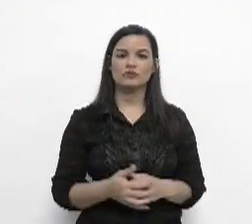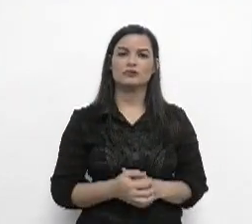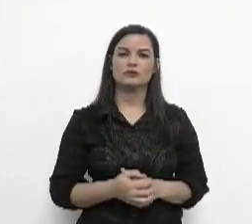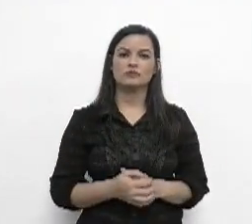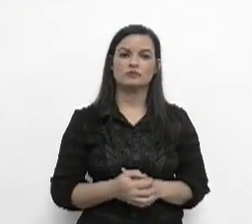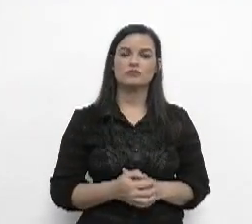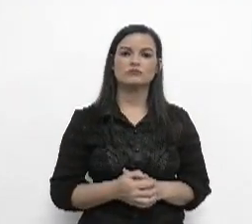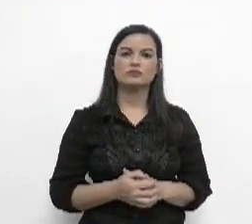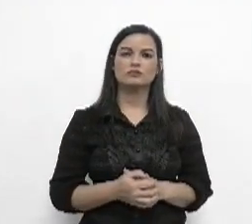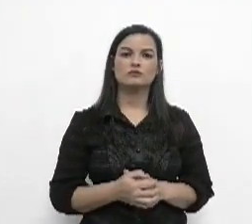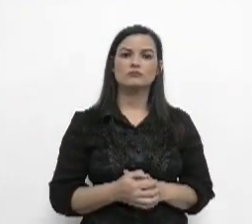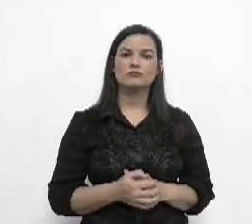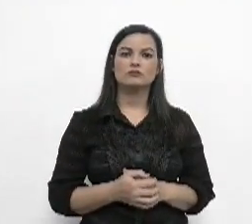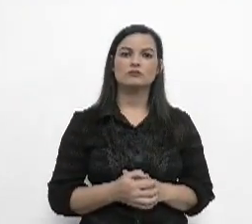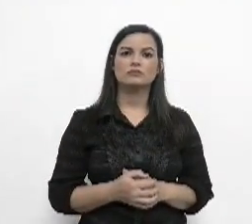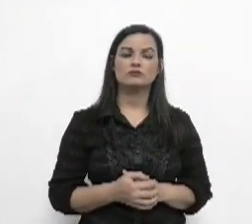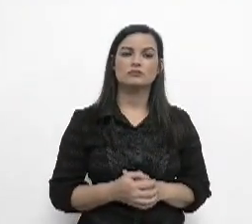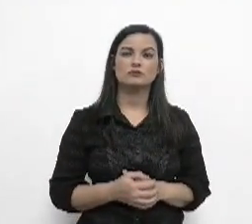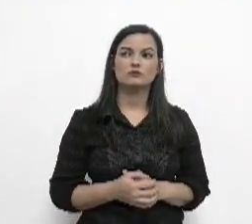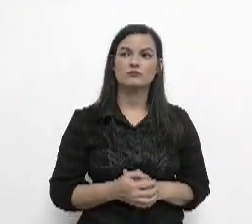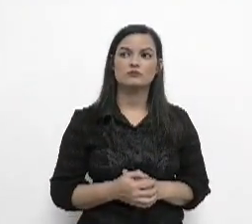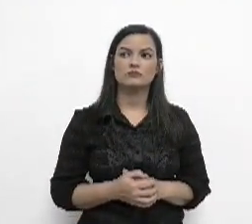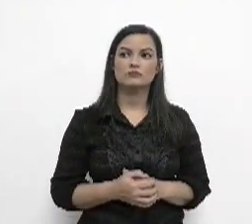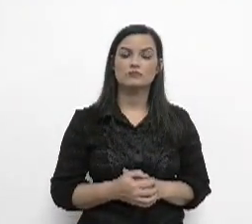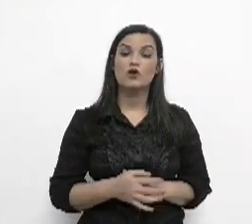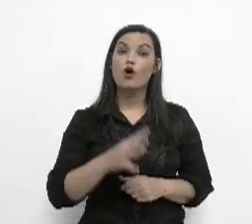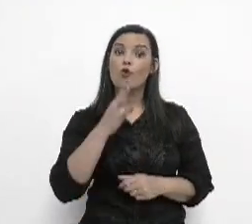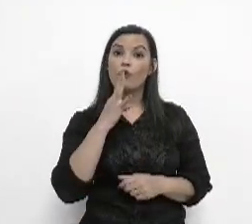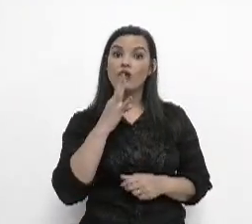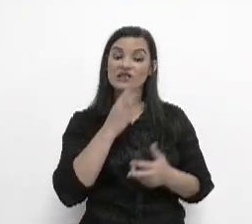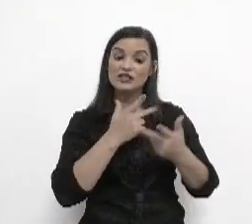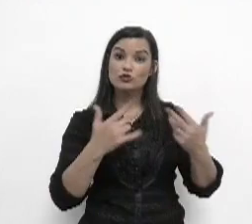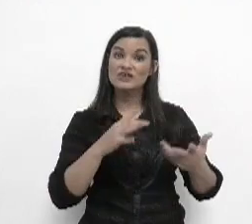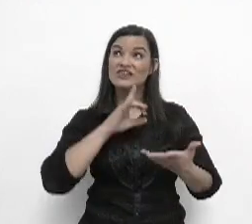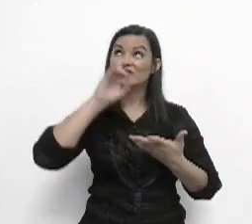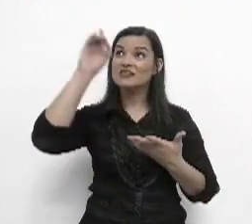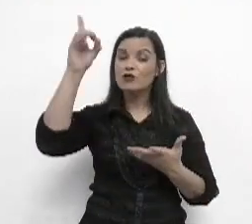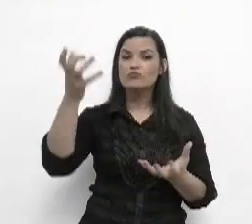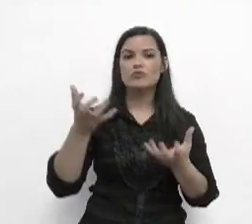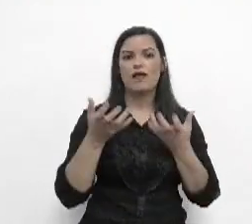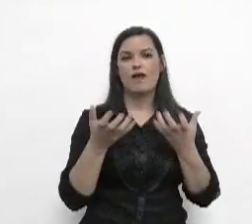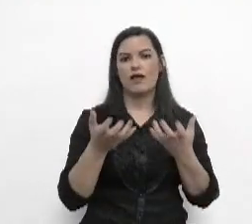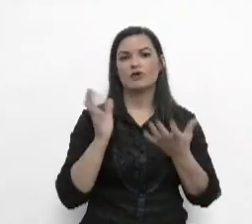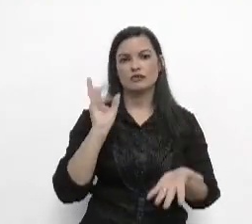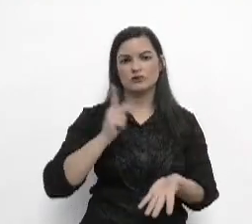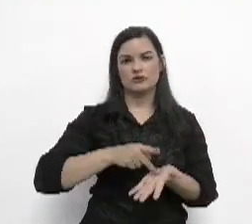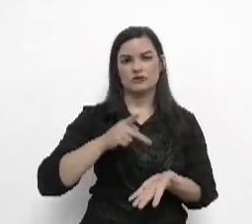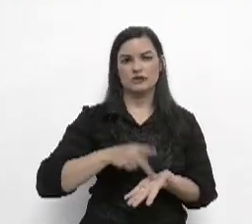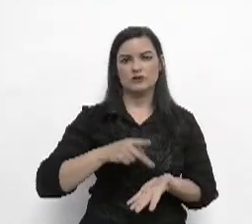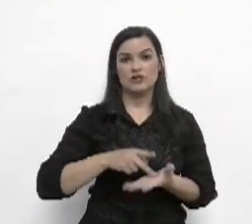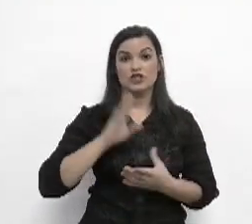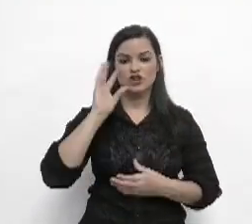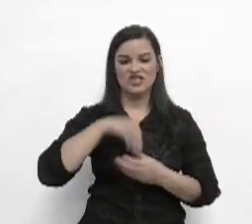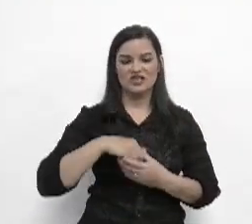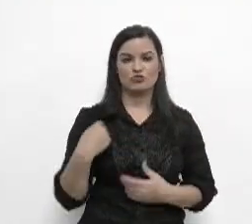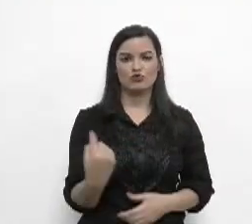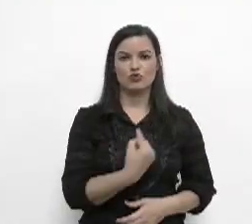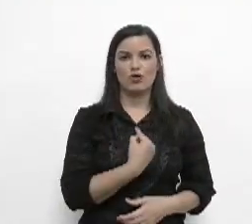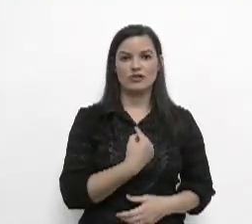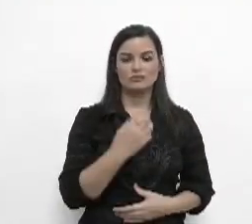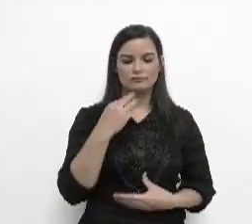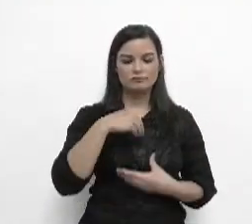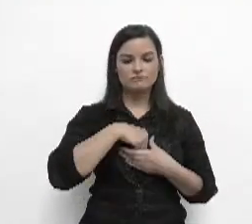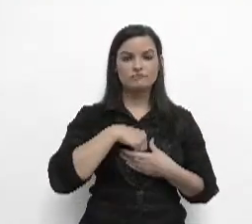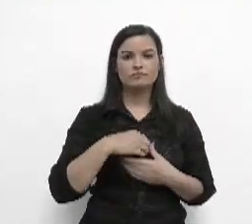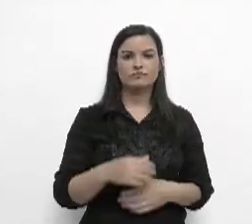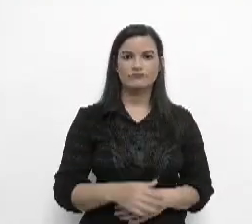하나님이 우리에게 원하시는 것이 분명히 있습니다. É saber daquilo que realmente Deus deseja em nós. 오늘 사도행전 9장은 하나님이 사울을 이방인의